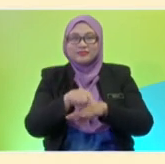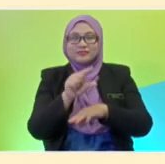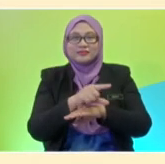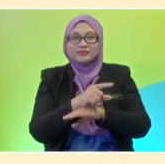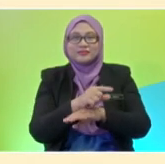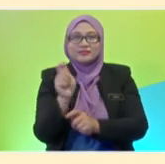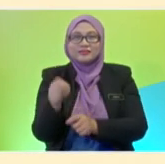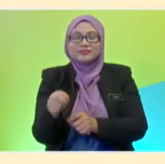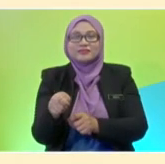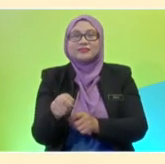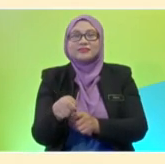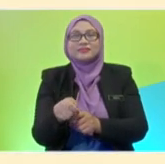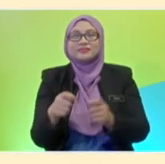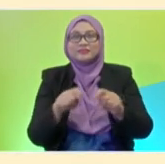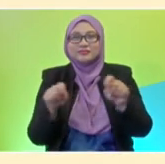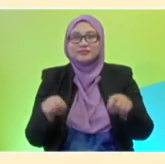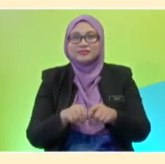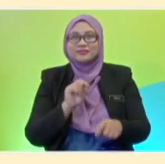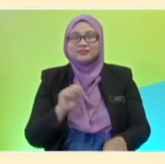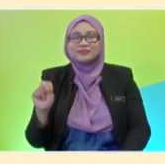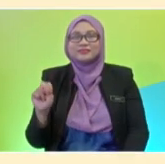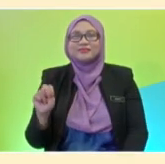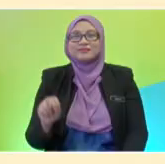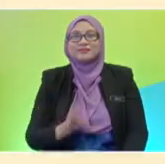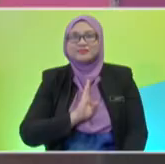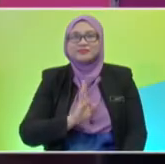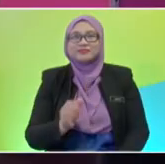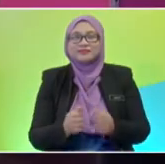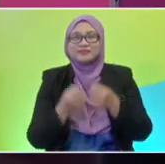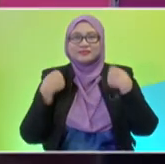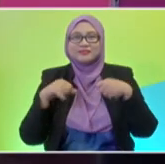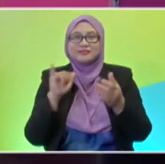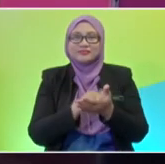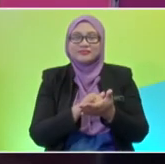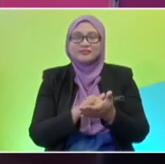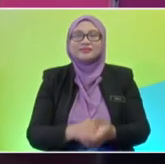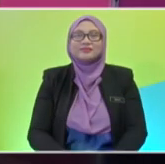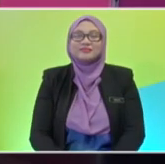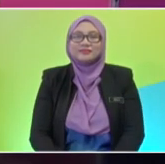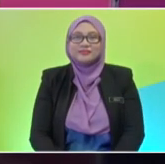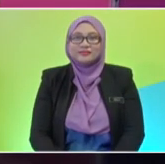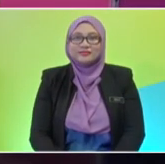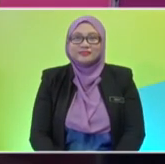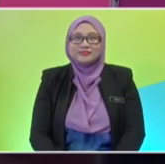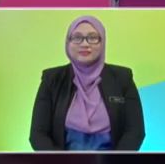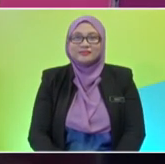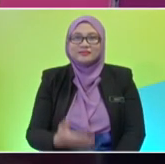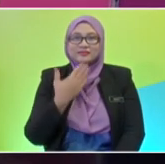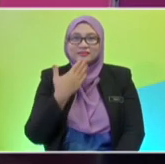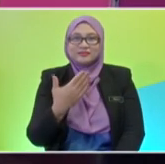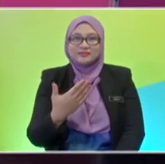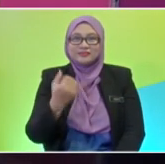Drone penemu baja izhar amat bangga dengan Syarikat itu terima kasih kepada Irfan satu